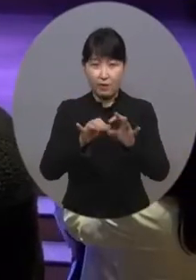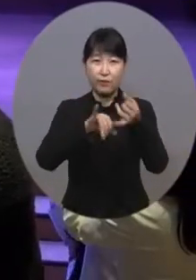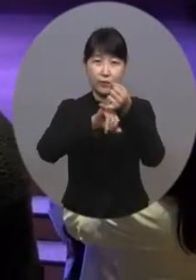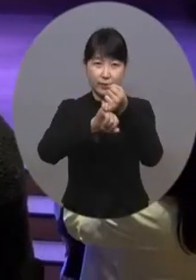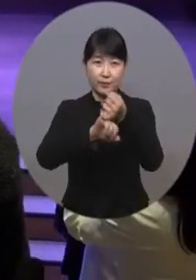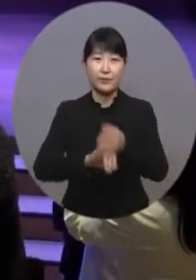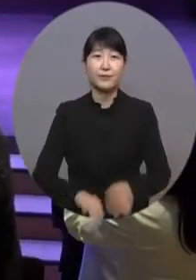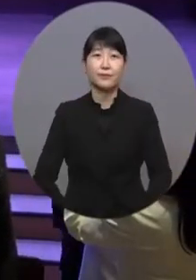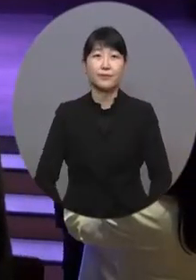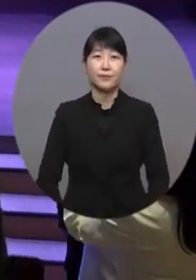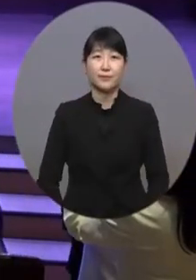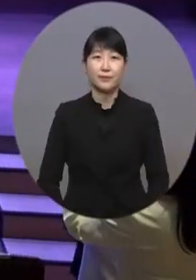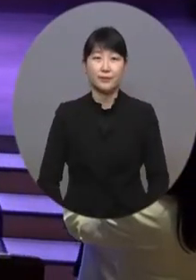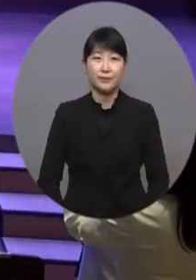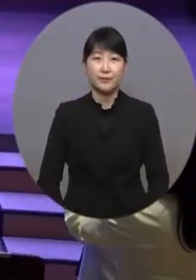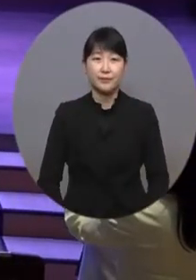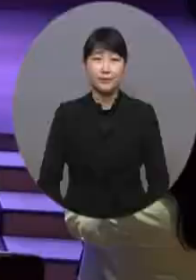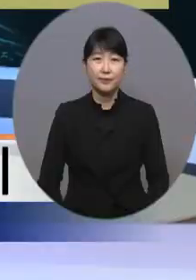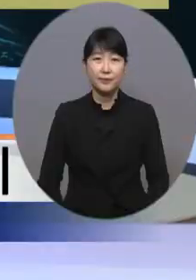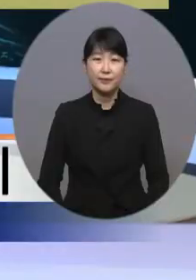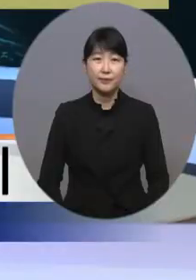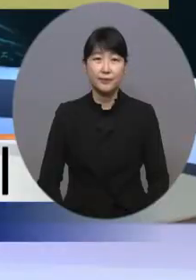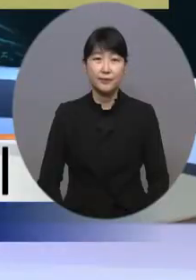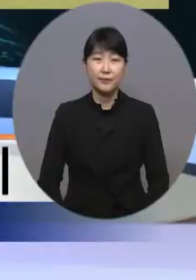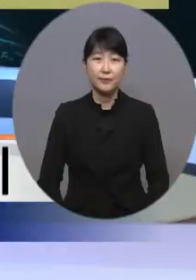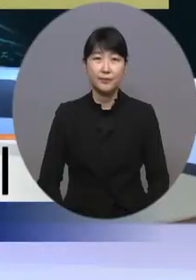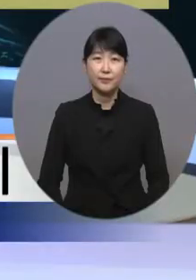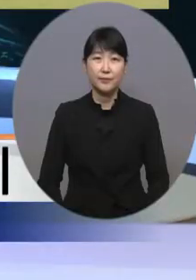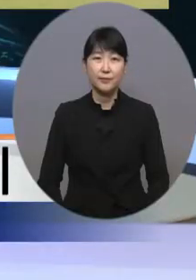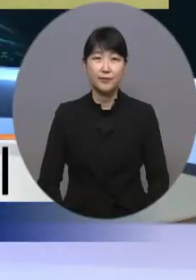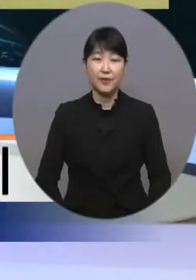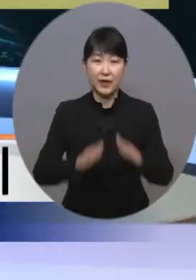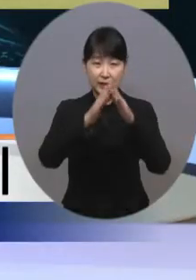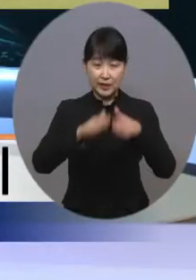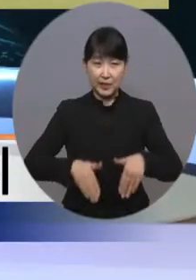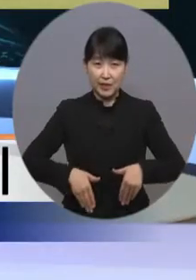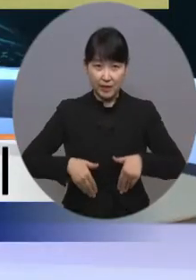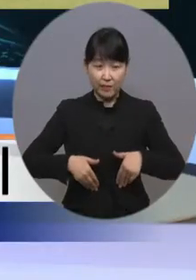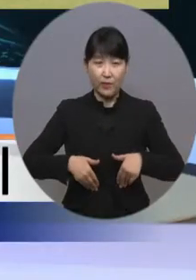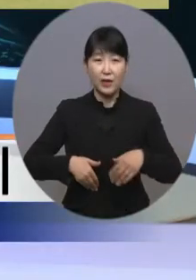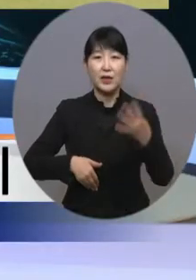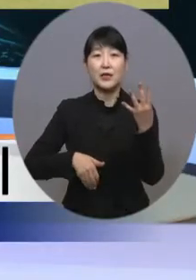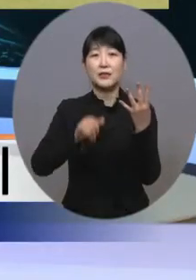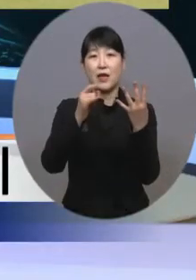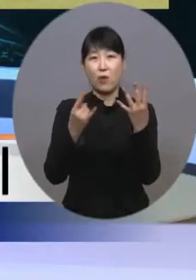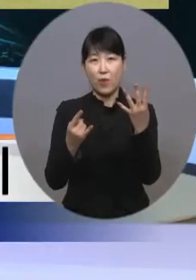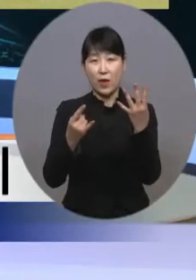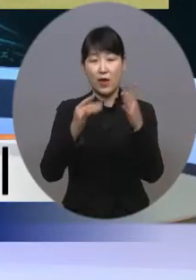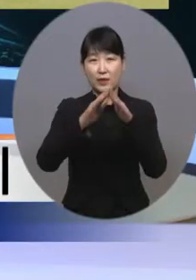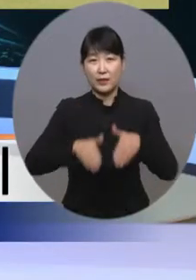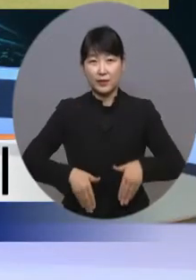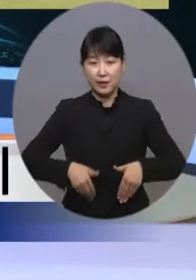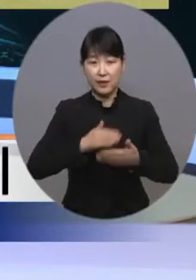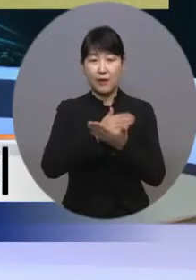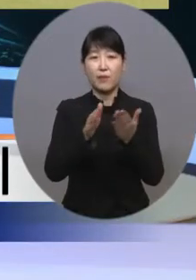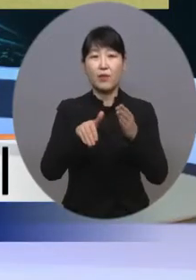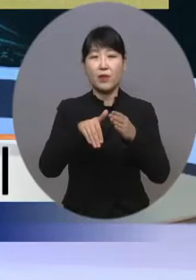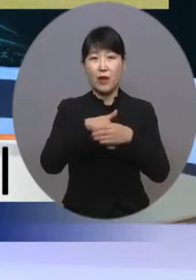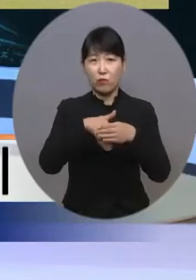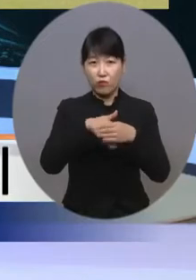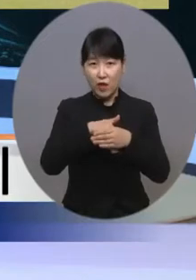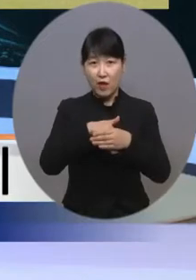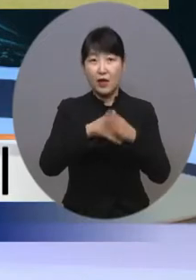덧붙였습니다. 복지TV 뉴스 현예나입니다. 전라남도에서 제4회 전남 다문화 가족 큰잔치가